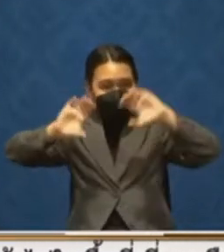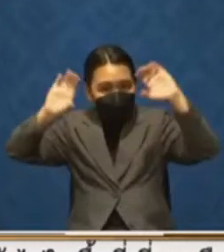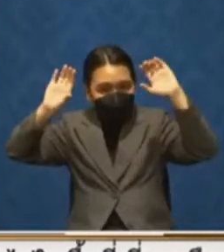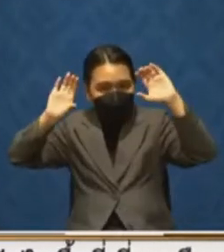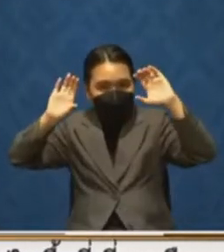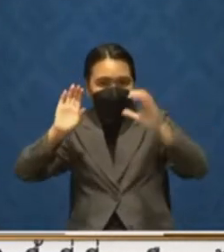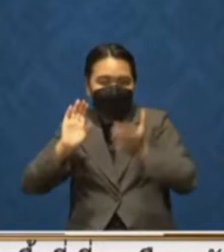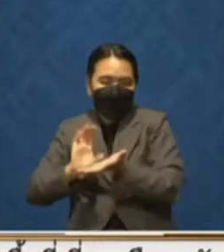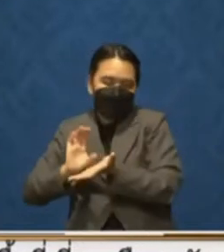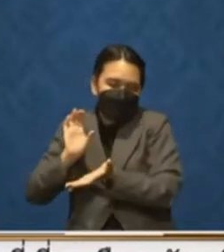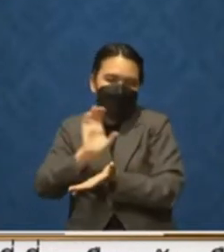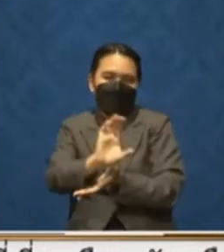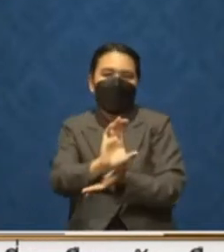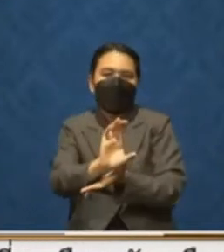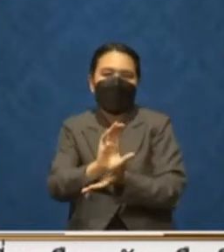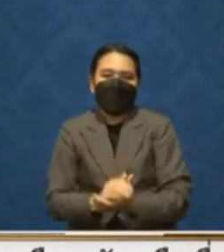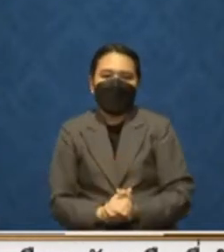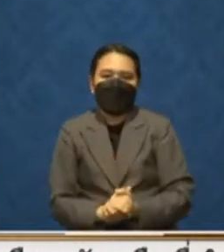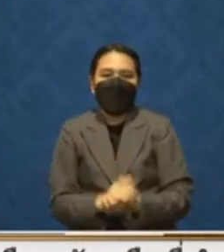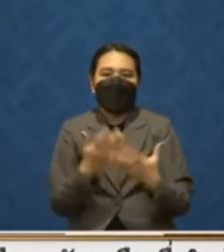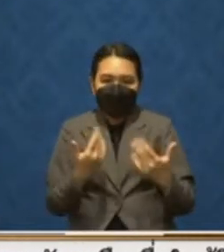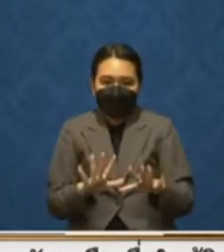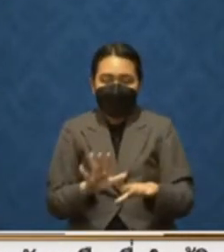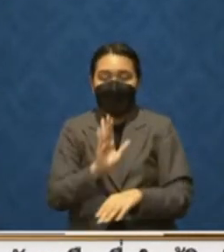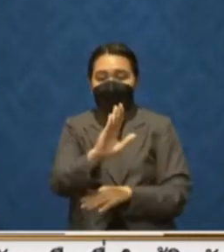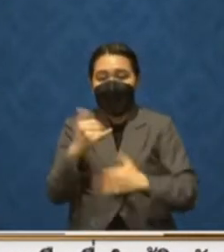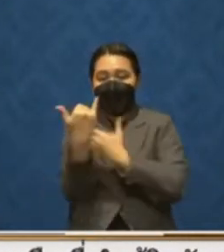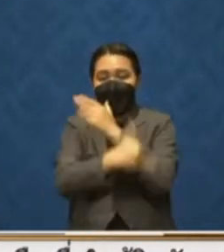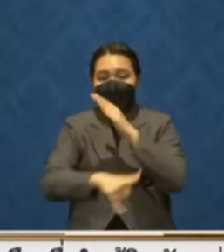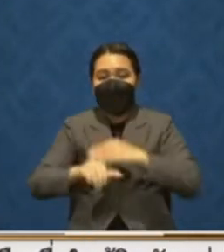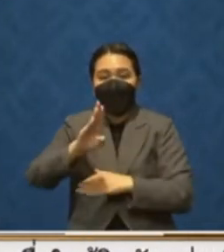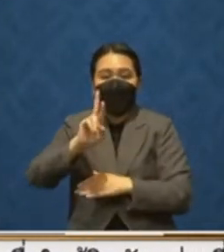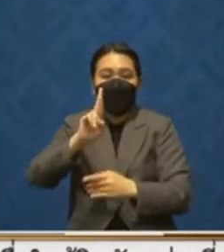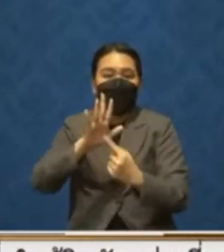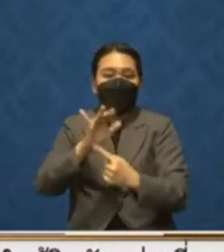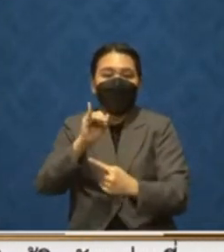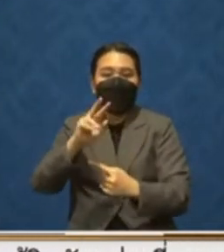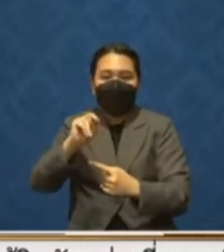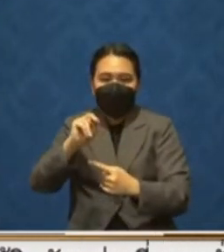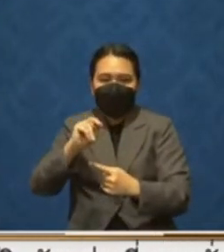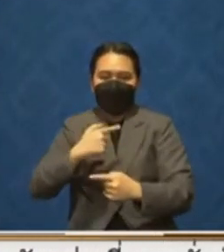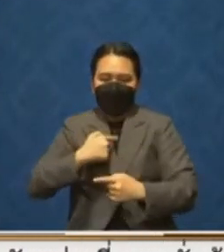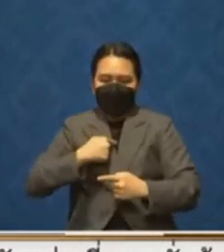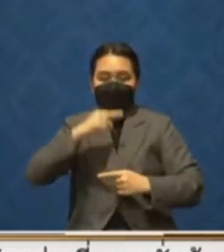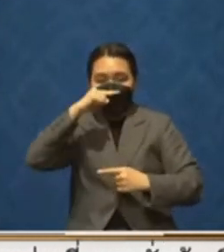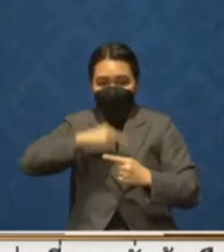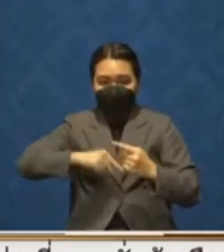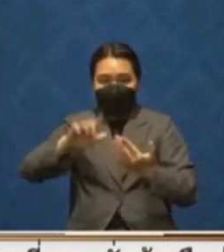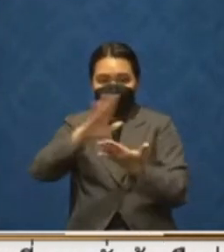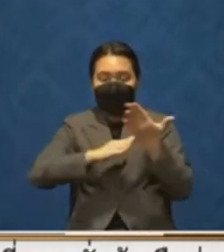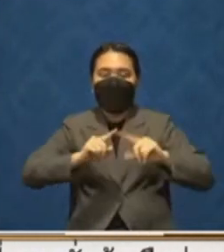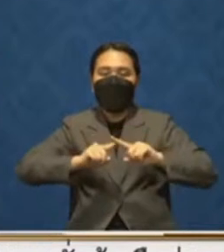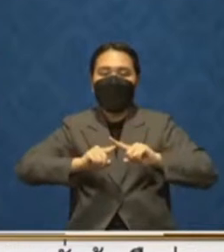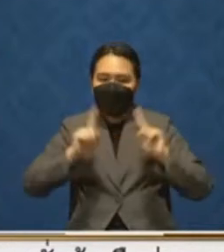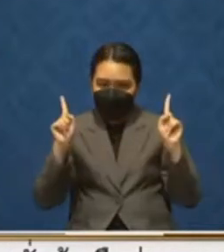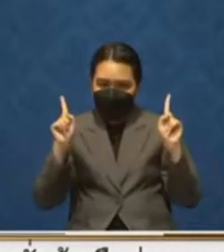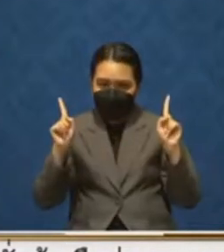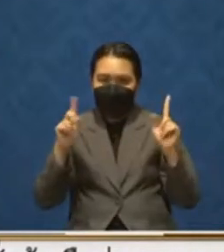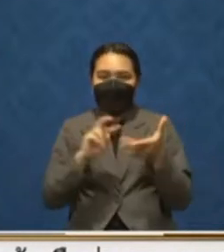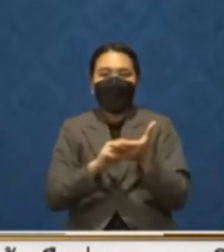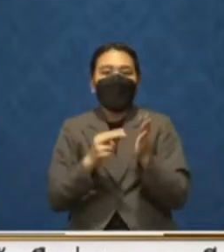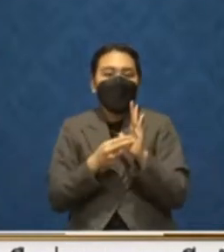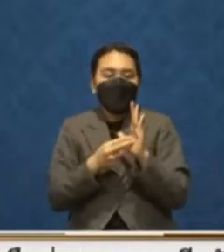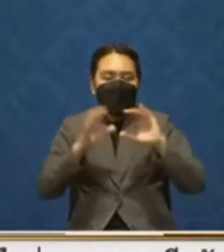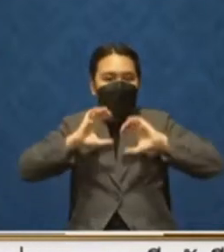ให้ไปเลยดูหนังปูนายนี่ก็แบบคนละแบบเขาอยู่แล้วนะครับไปเรื่องของรัฐบาลดูแลมากที่สุด